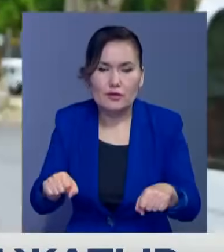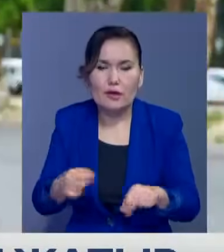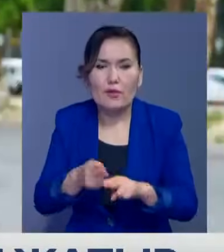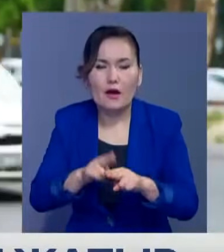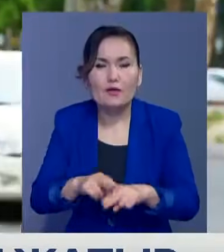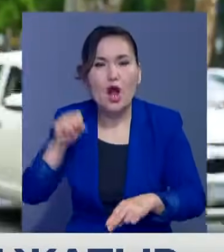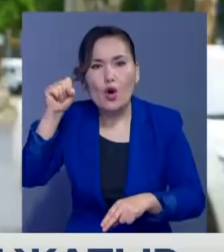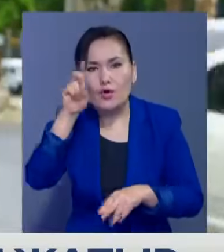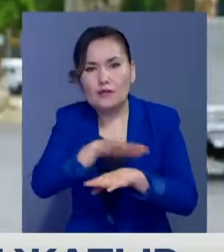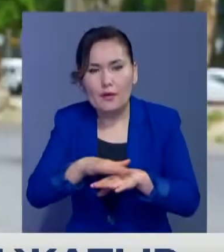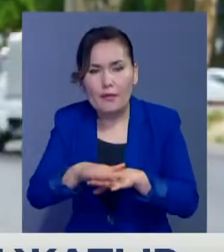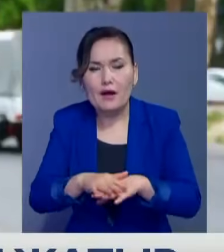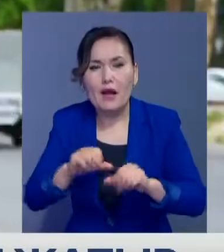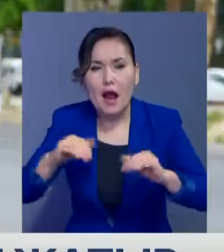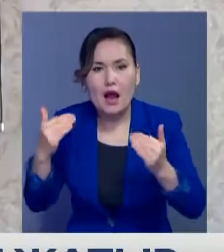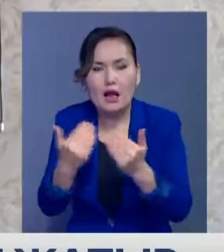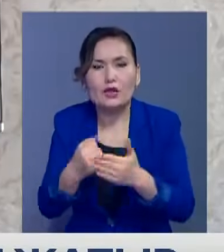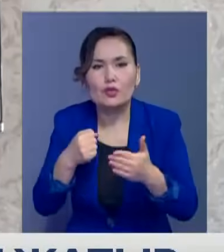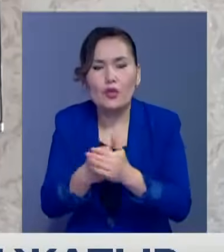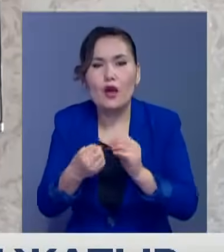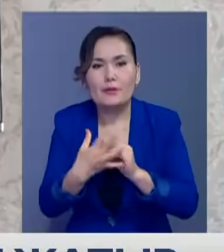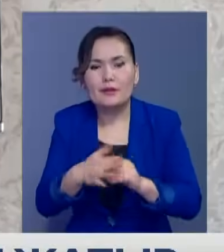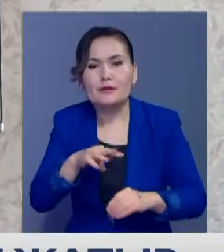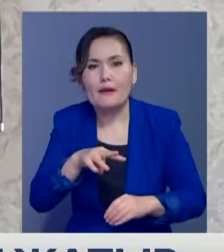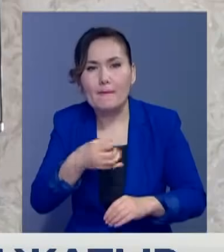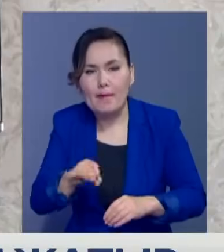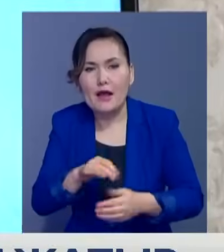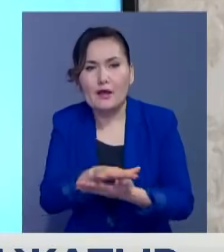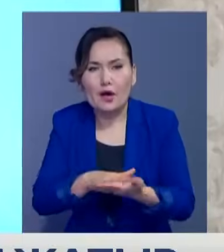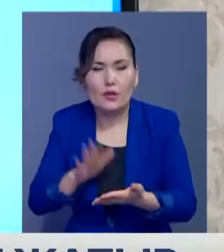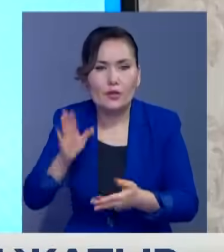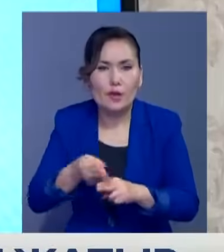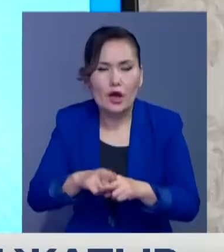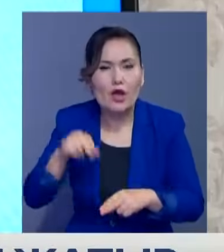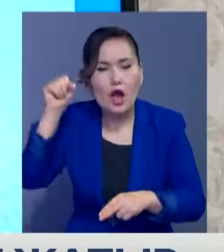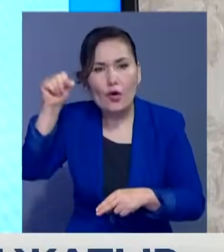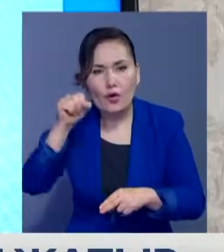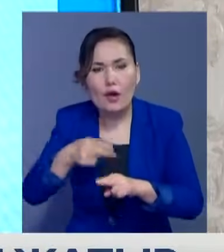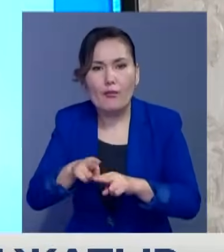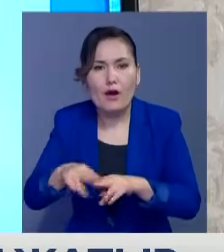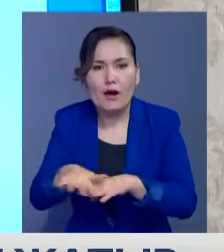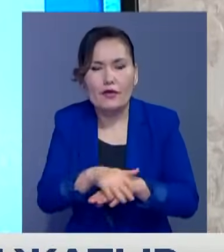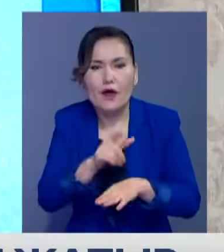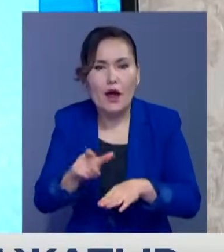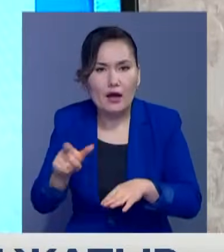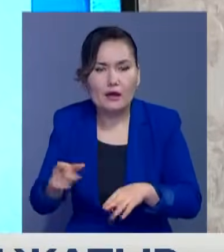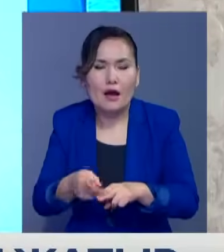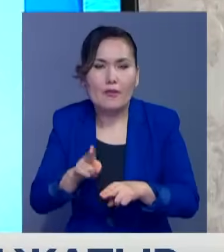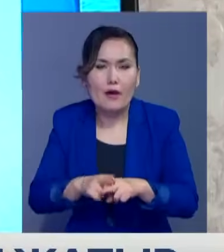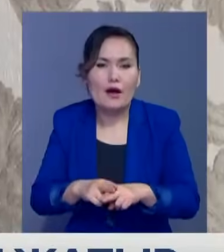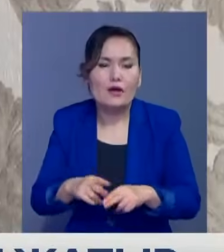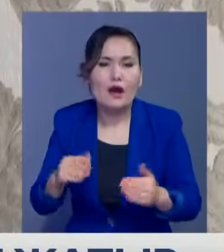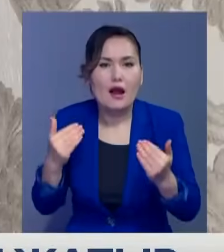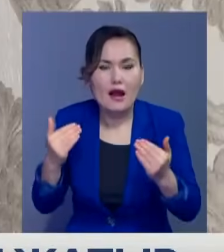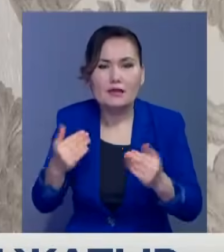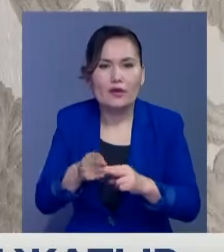режимін мамырдың 15-ден ұзартқанын айтып кету керек, алайда одан кейін де алашапандылардың өмірі бұрынғы қалпына келетіні неғайбыл. Бір